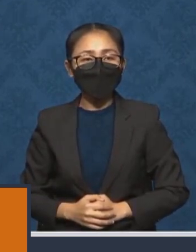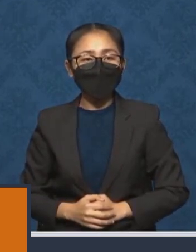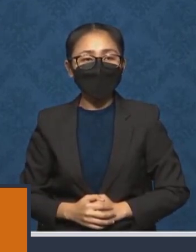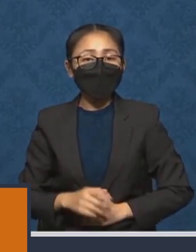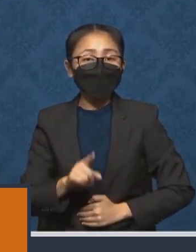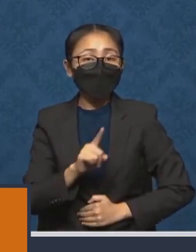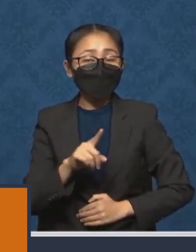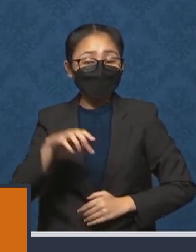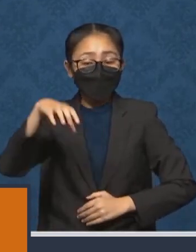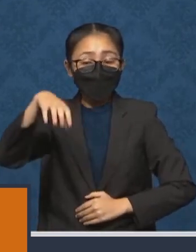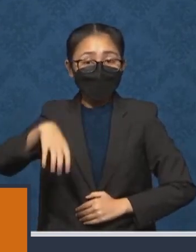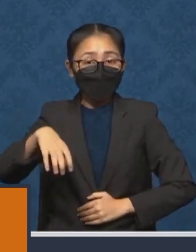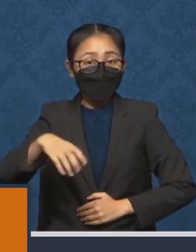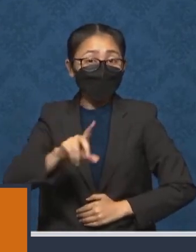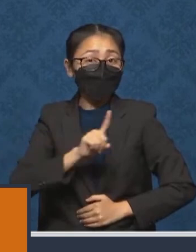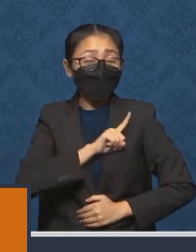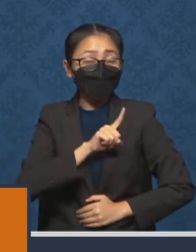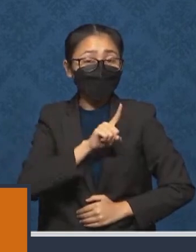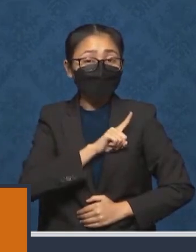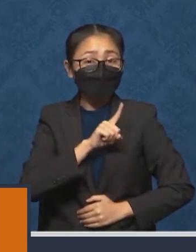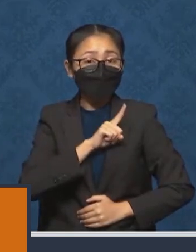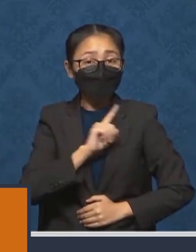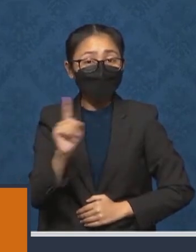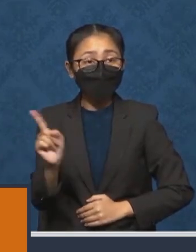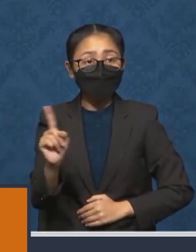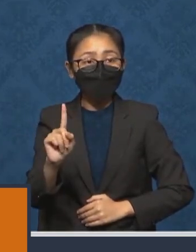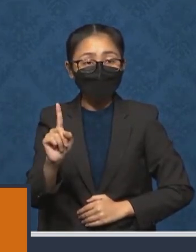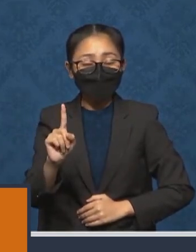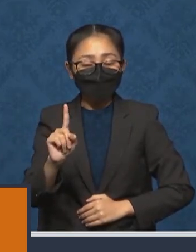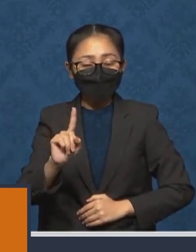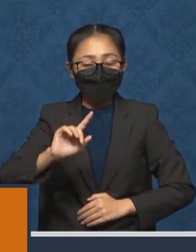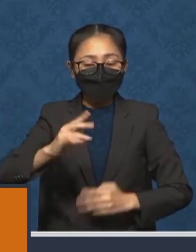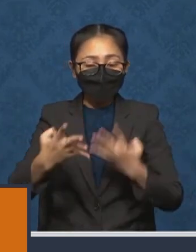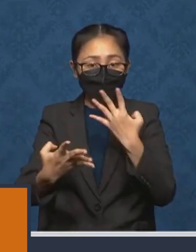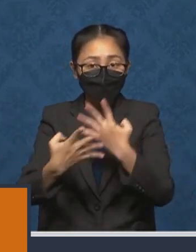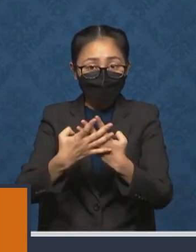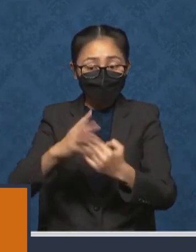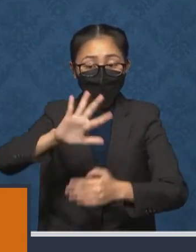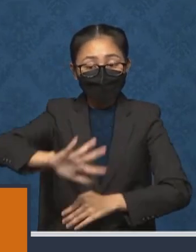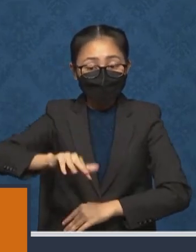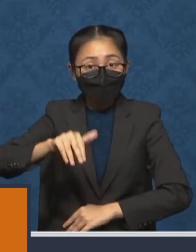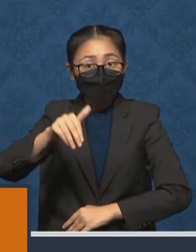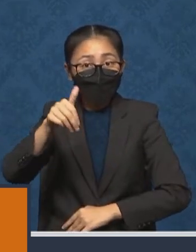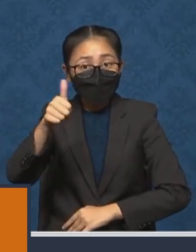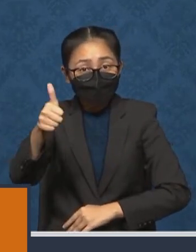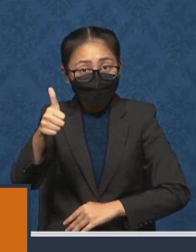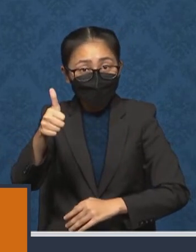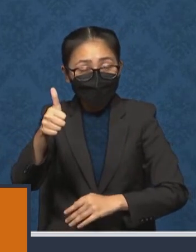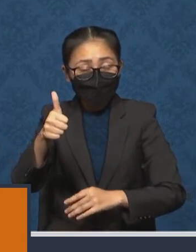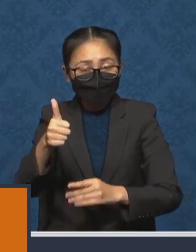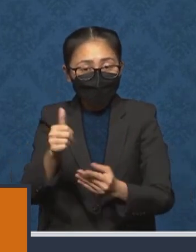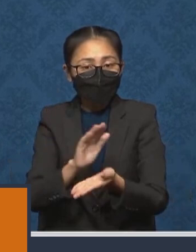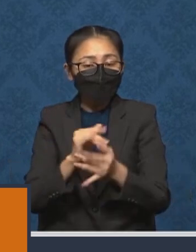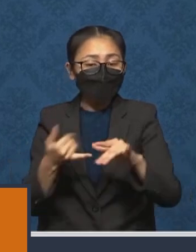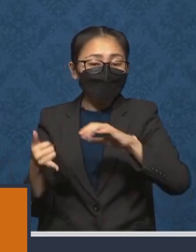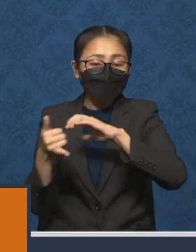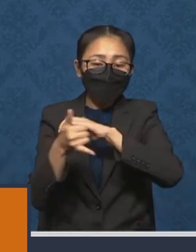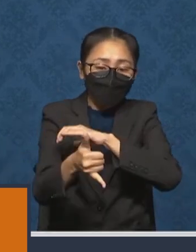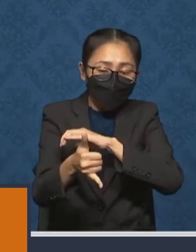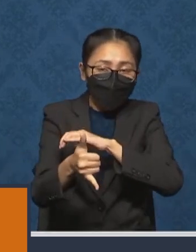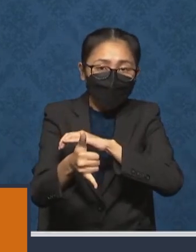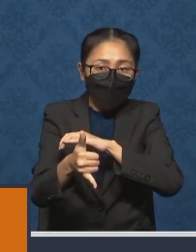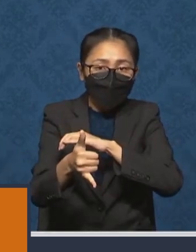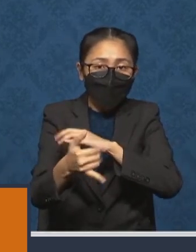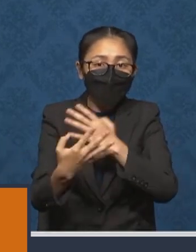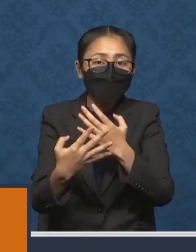ญของหน่วยงานนี้ก็คือการแก้ไขฟื้นฟูผู้ต้องขังให้สามารถกลับเข้าสู่สังคมได้อีกครั้งไม่กลับมา